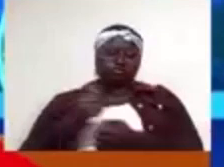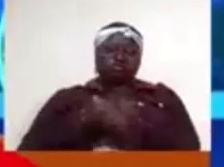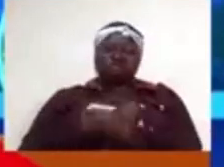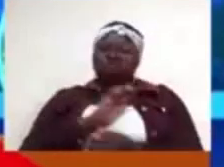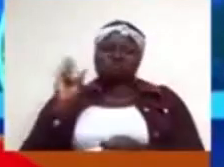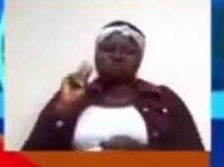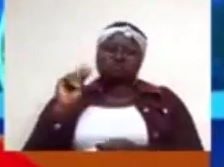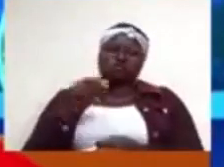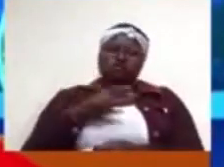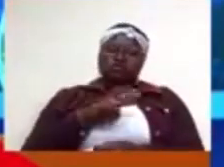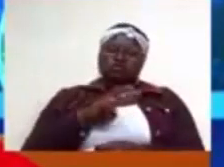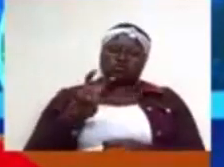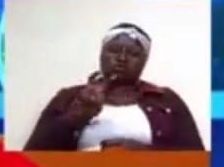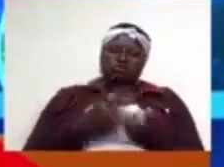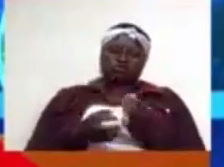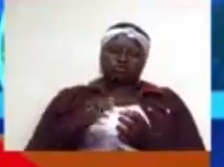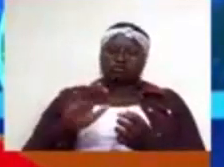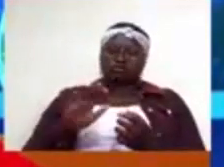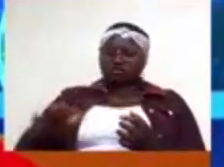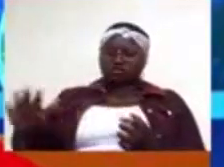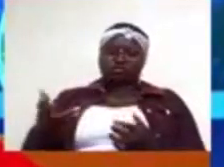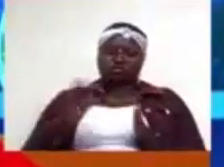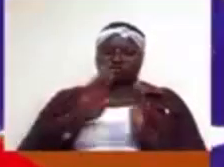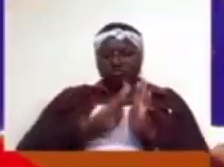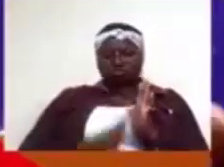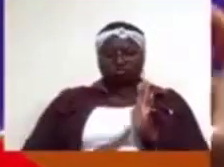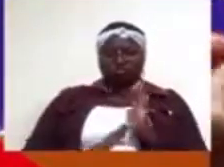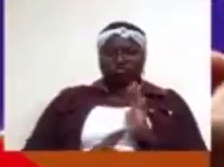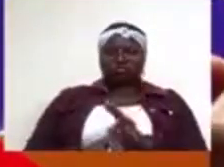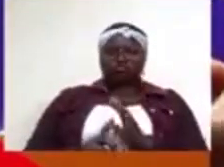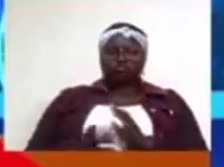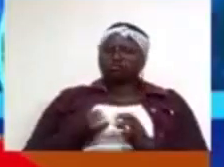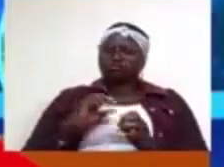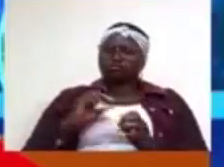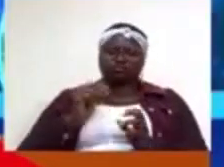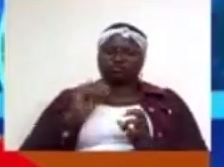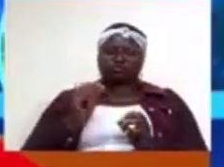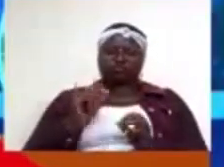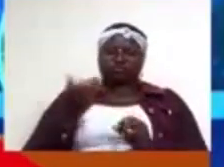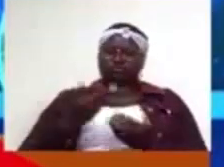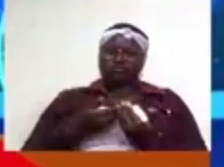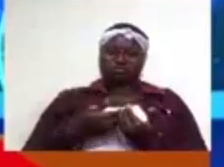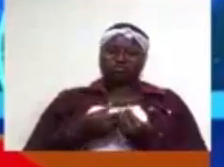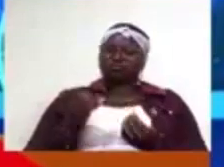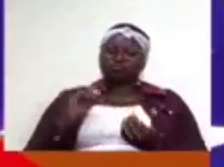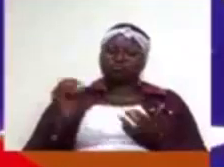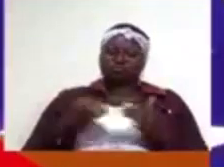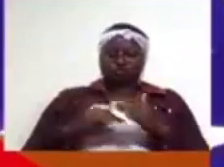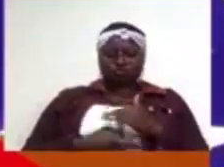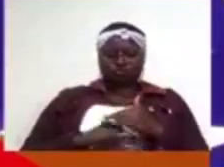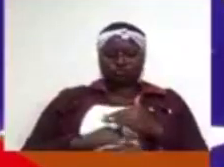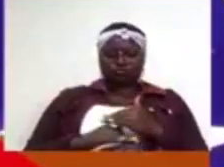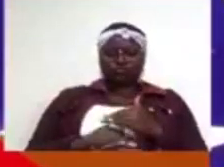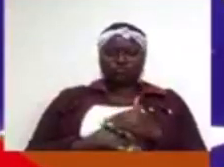wakora we rorania na ciana iria ingi ri we withi muno nyorora ndukinyaniritie iria mari ndukinyaniritie wakora